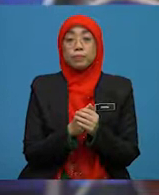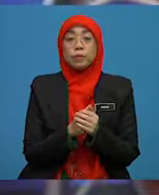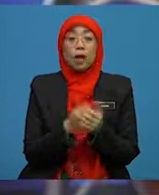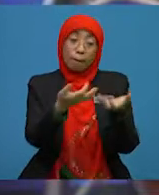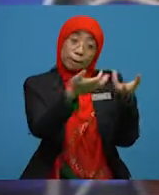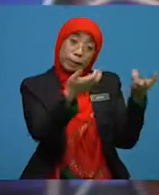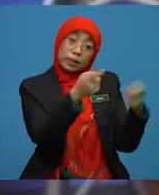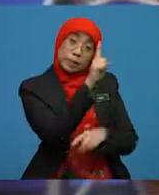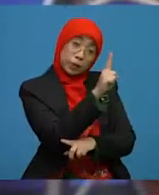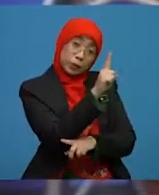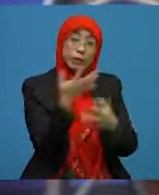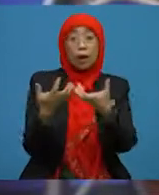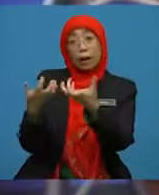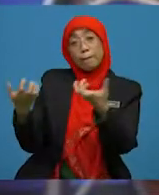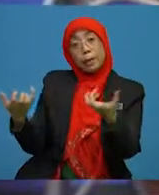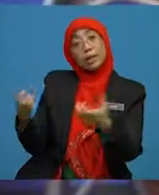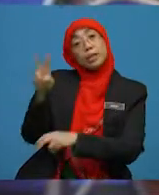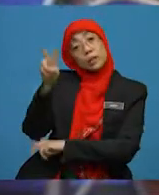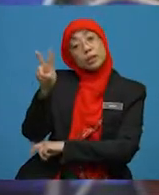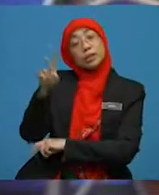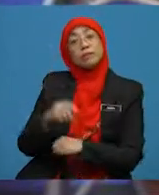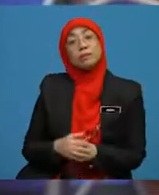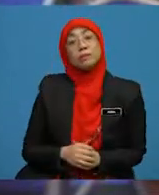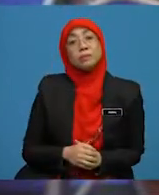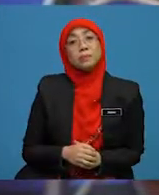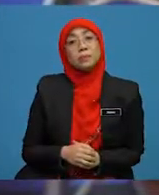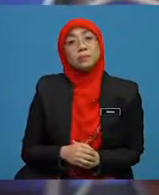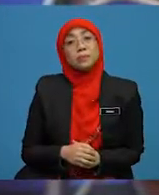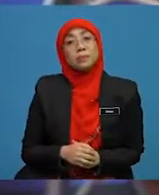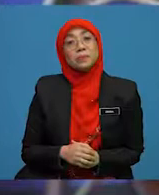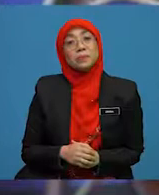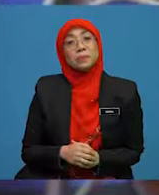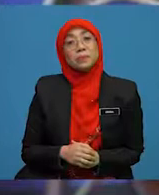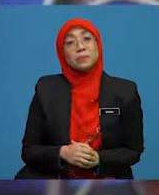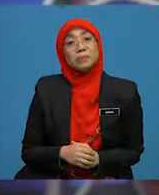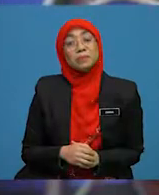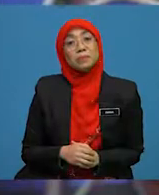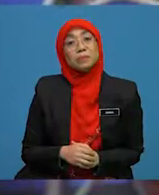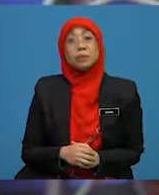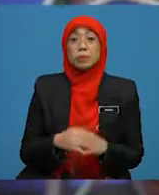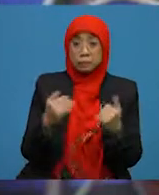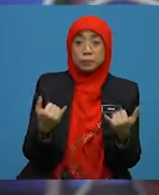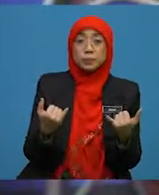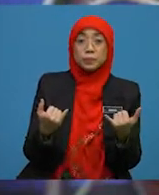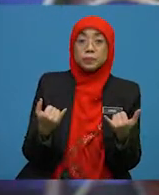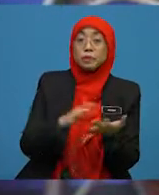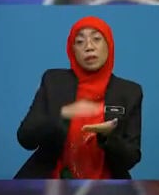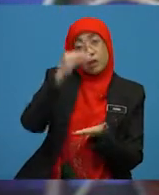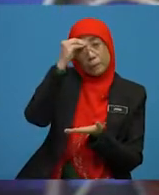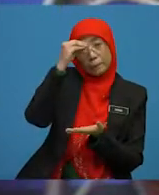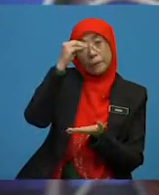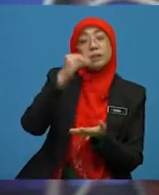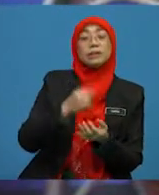1 dan semantik bahagian 2. Sekarang, marilah kita sama-sama